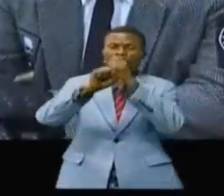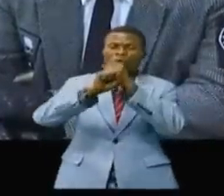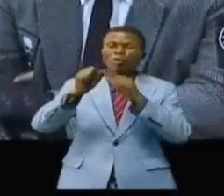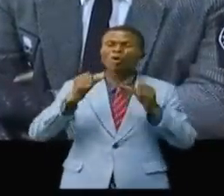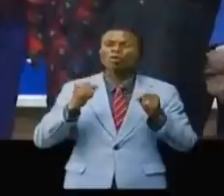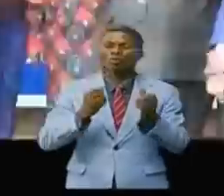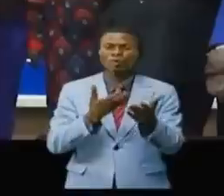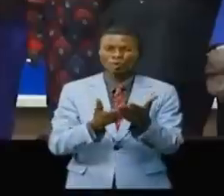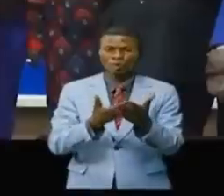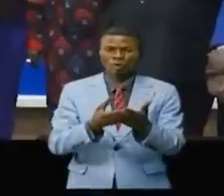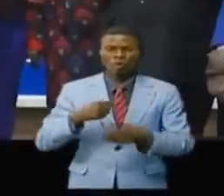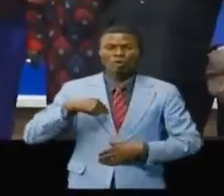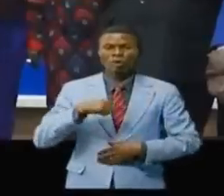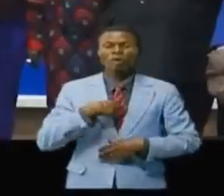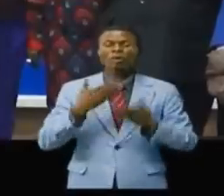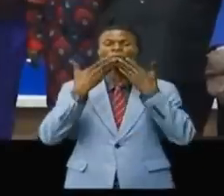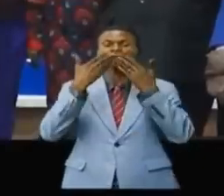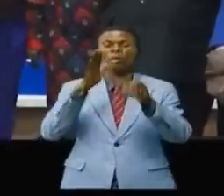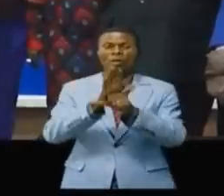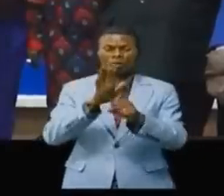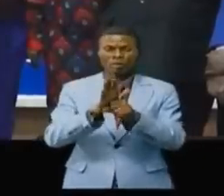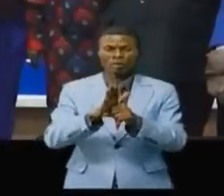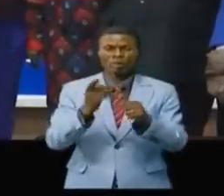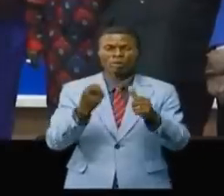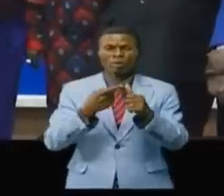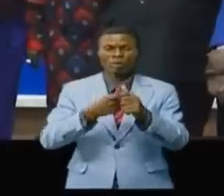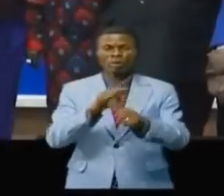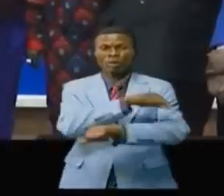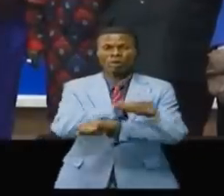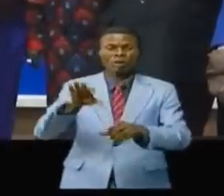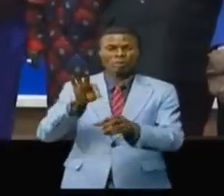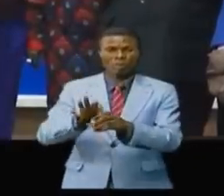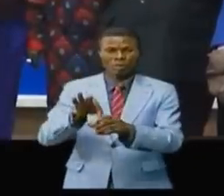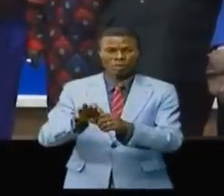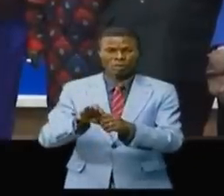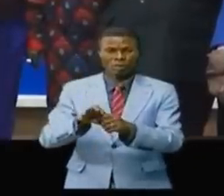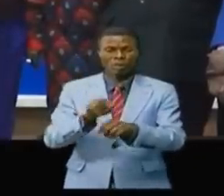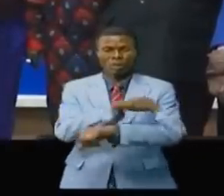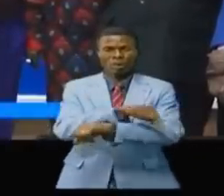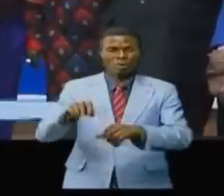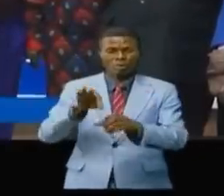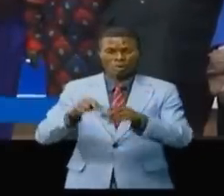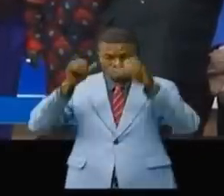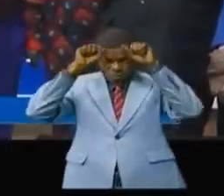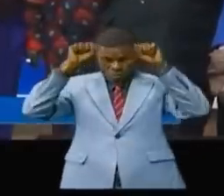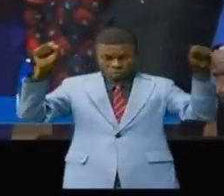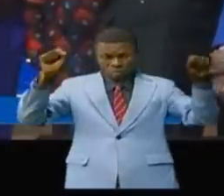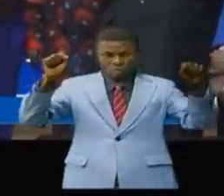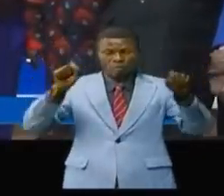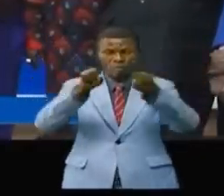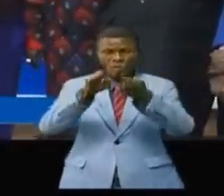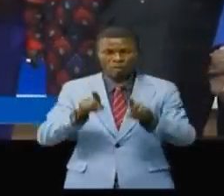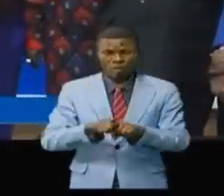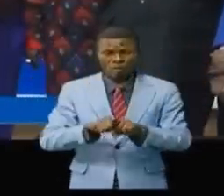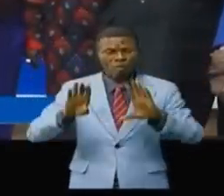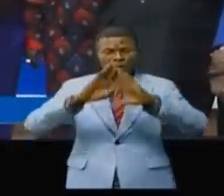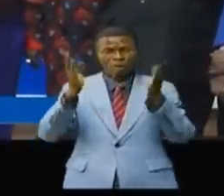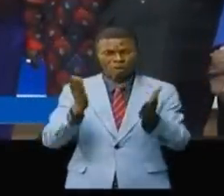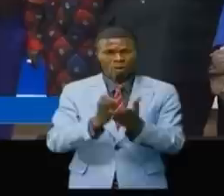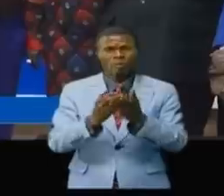échelle. Et nous tenons à dire merci, merci à la CENI, à la direction de la CENI, au président et à tous